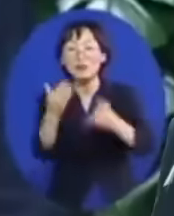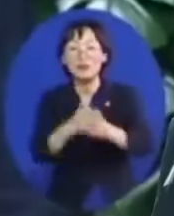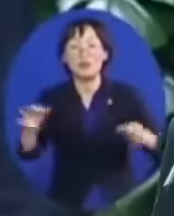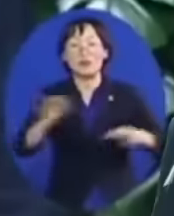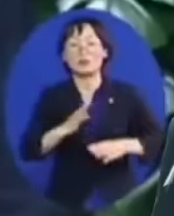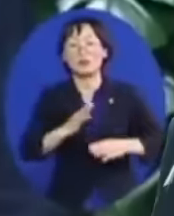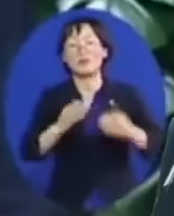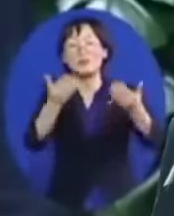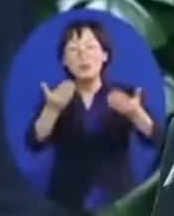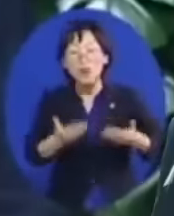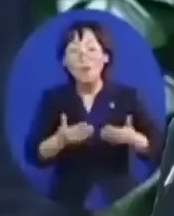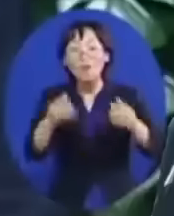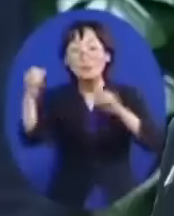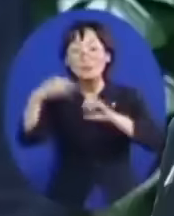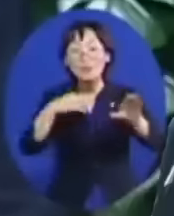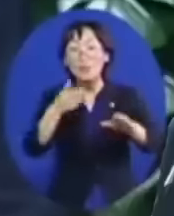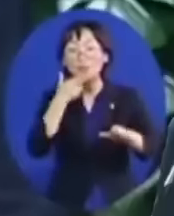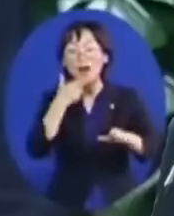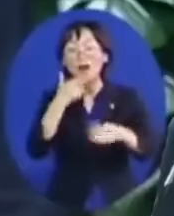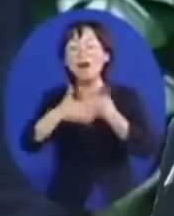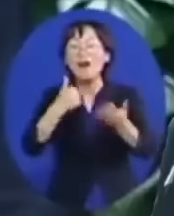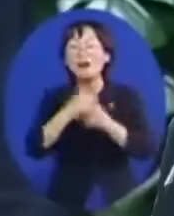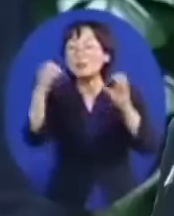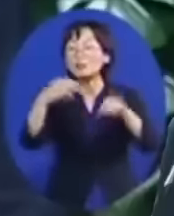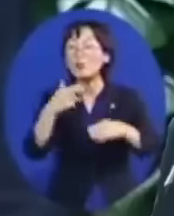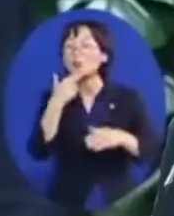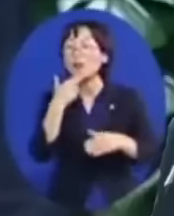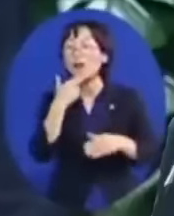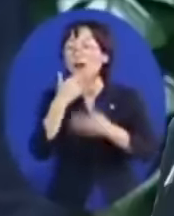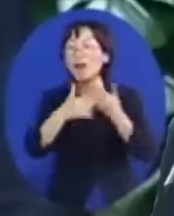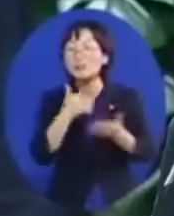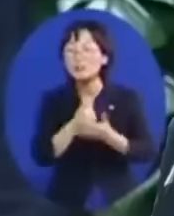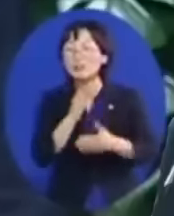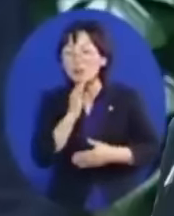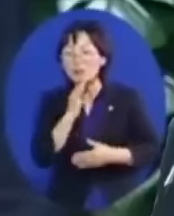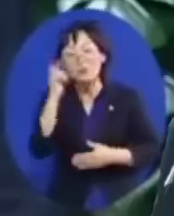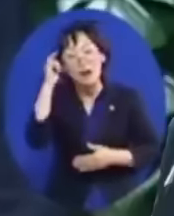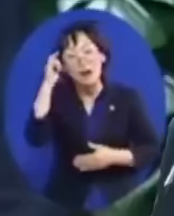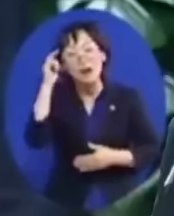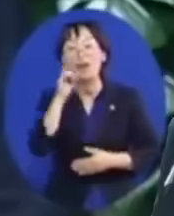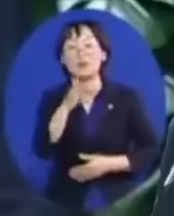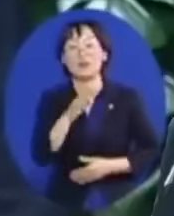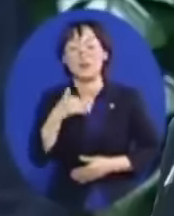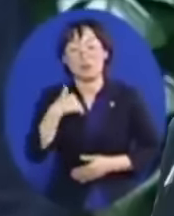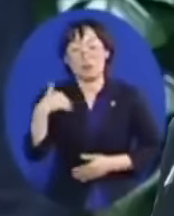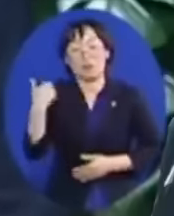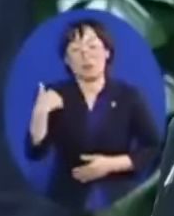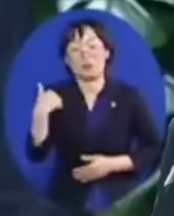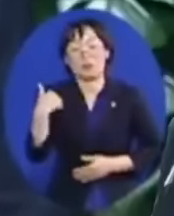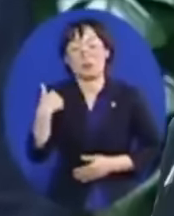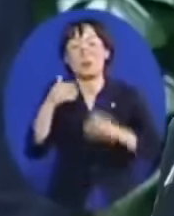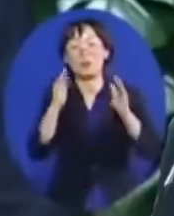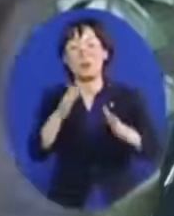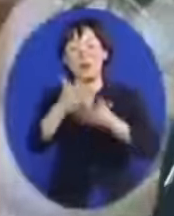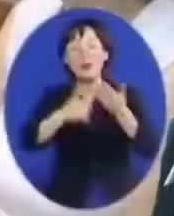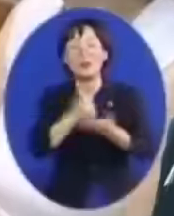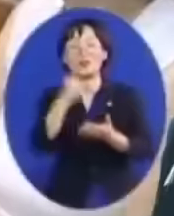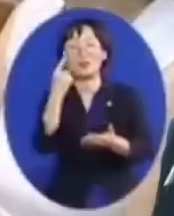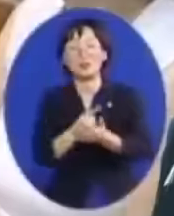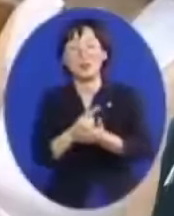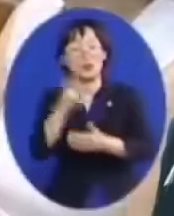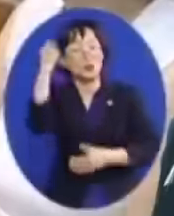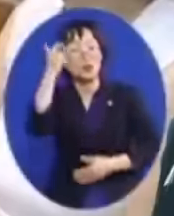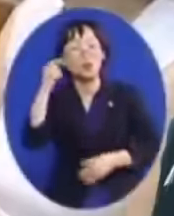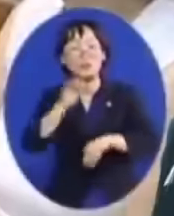깜짝 놀라게 응답 안 한다고 하나님이 응답 안 하신 하나님이라고 생각하면 안 되는 것입니다. 나 모르는 사이에 하나님이 와서 영혼이